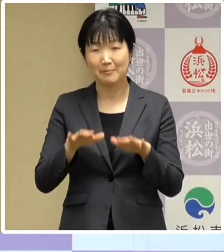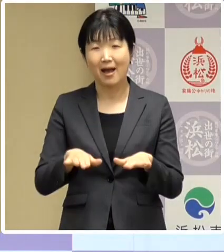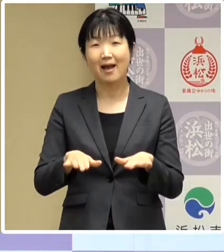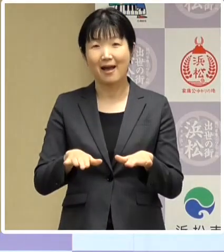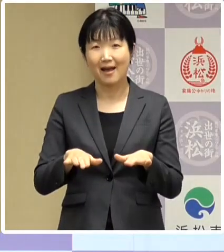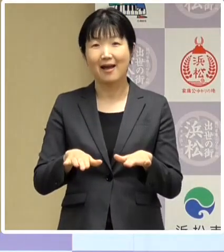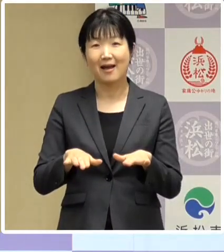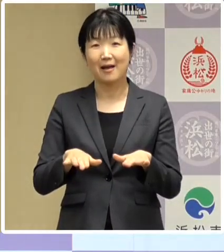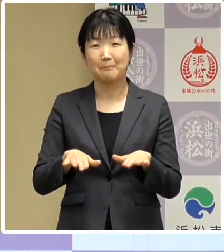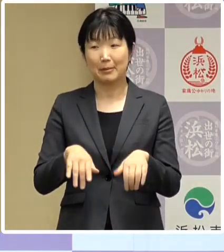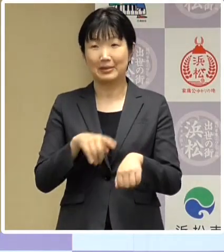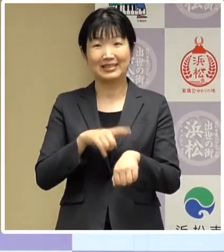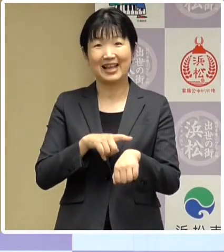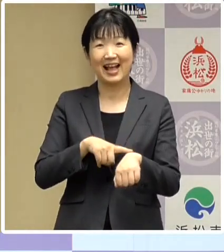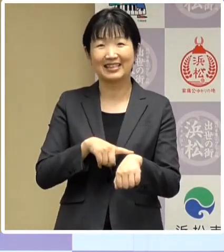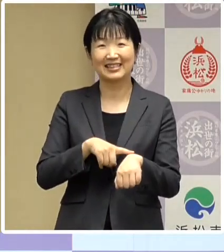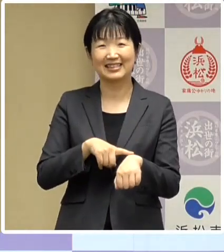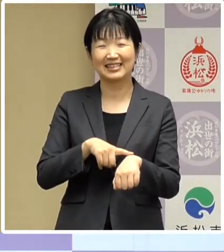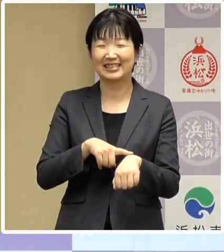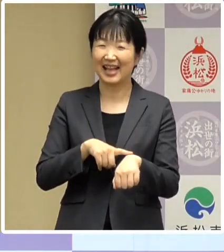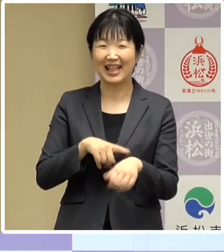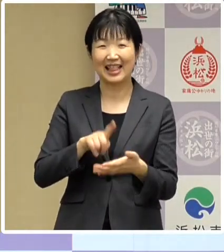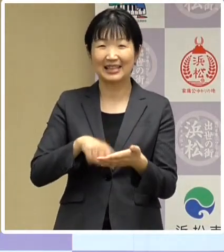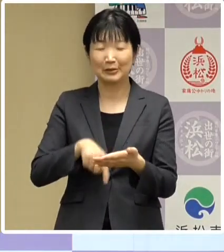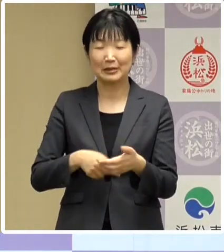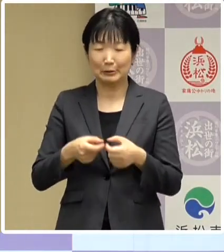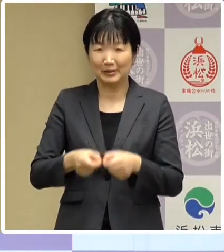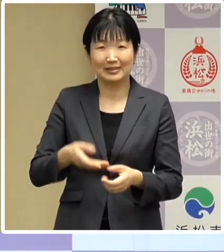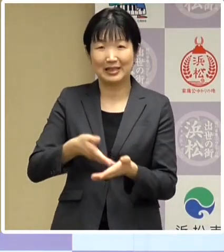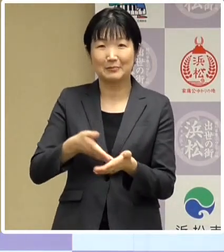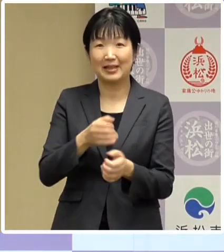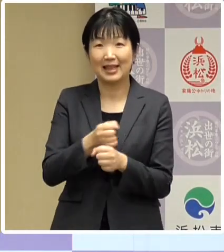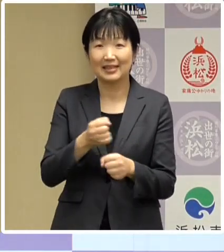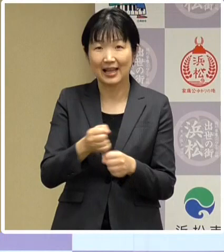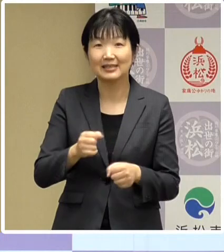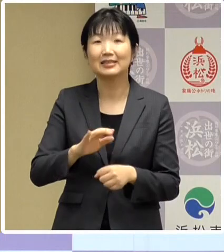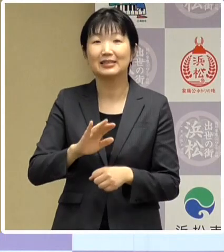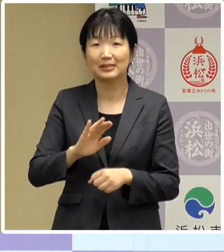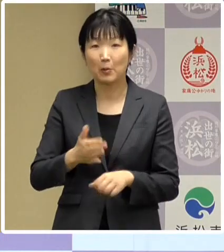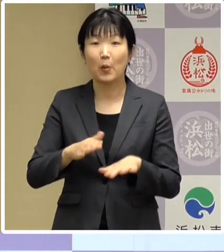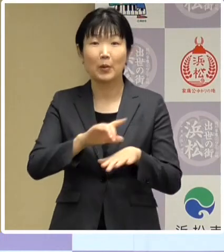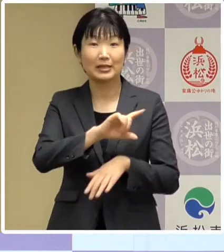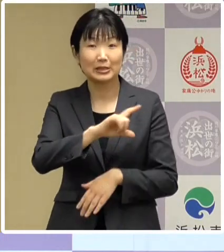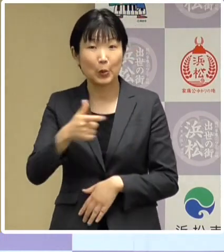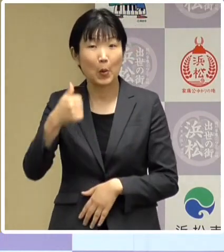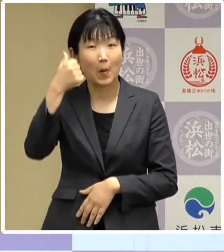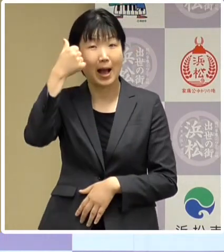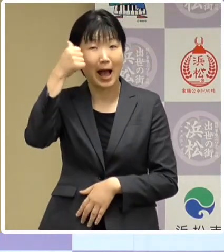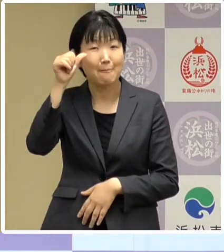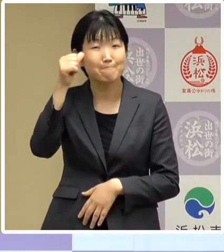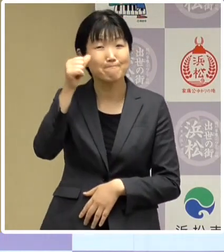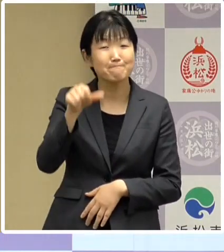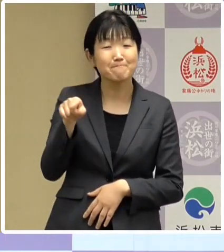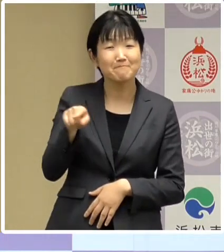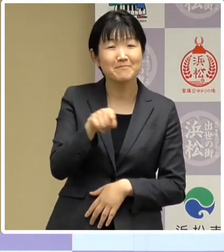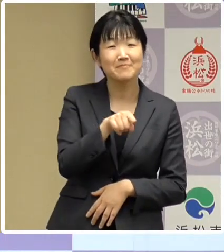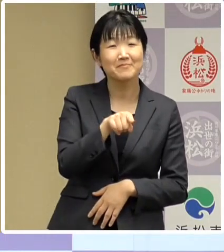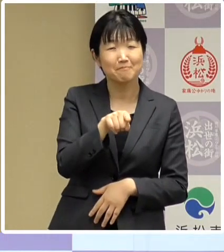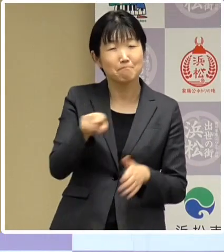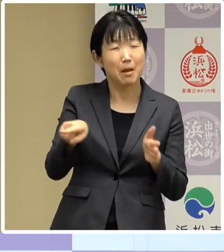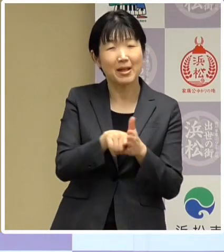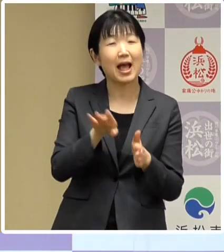これ時間がないんでなかなかですねご説明しにくいんですけども、いろいろな案もございました。まあ、ことごとく、